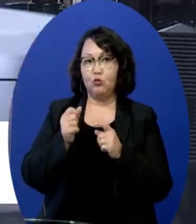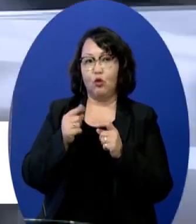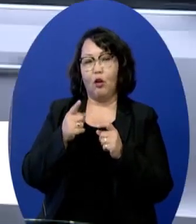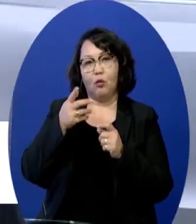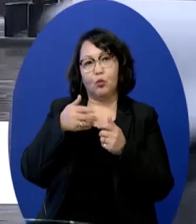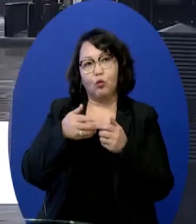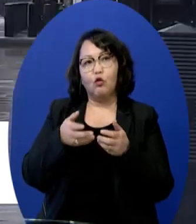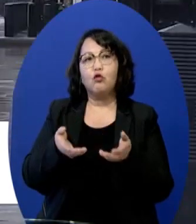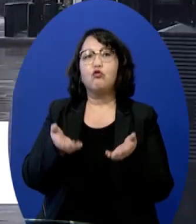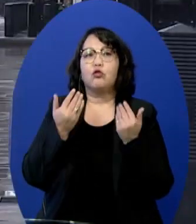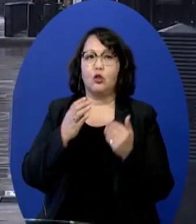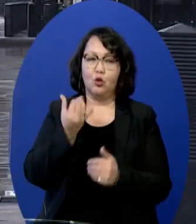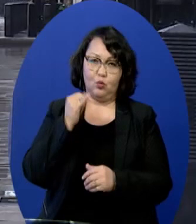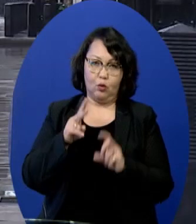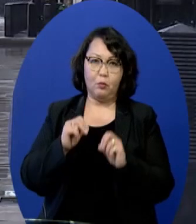гэдгээ мэдгэдэж байна.